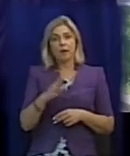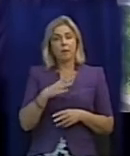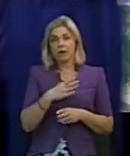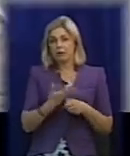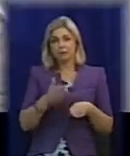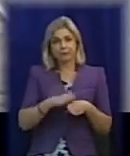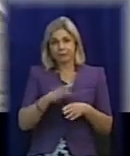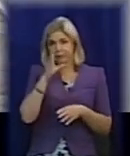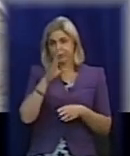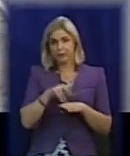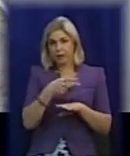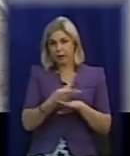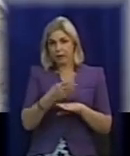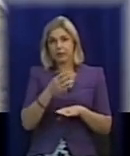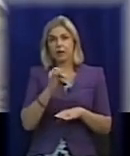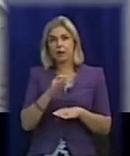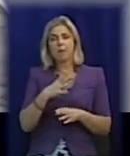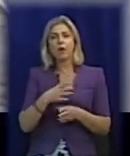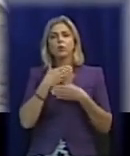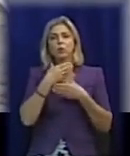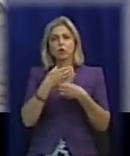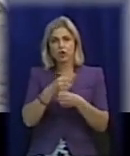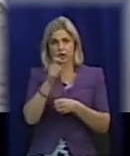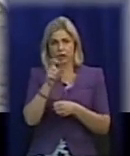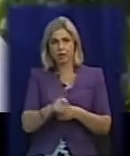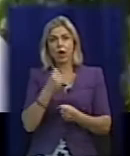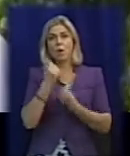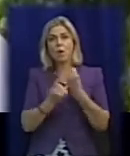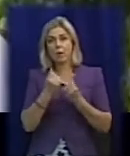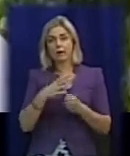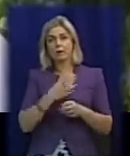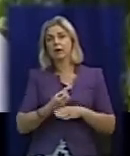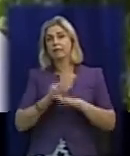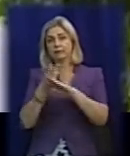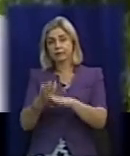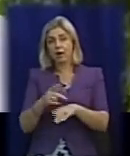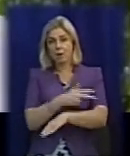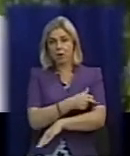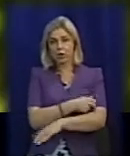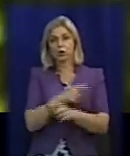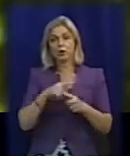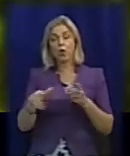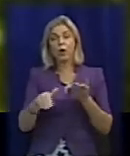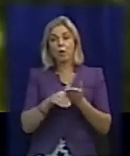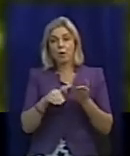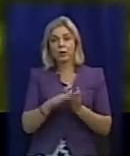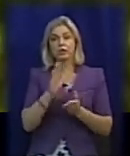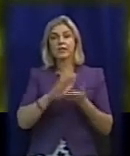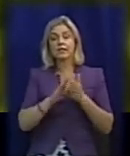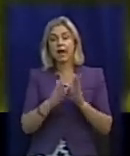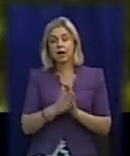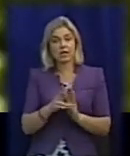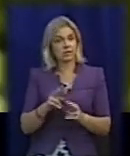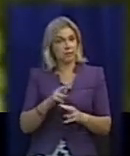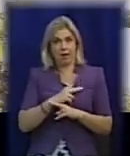непритомному стані. Нападник також душив чоловіка. Побитого доставили до лікарні швидкої медичної допомоги у стані клінічної